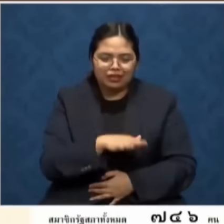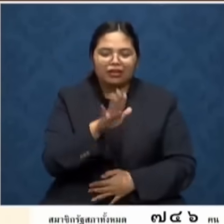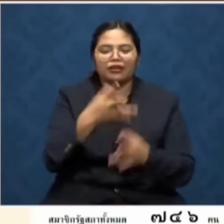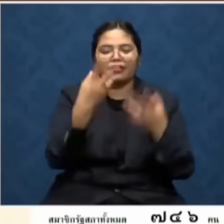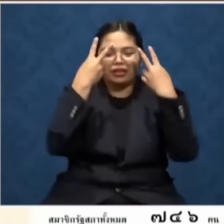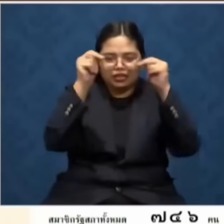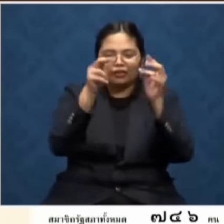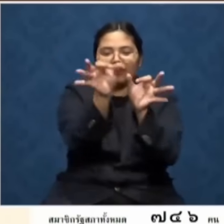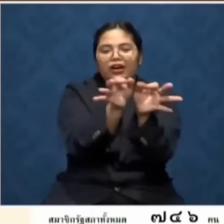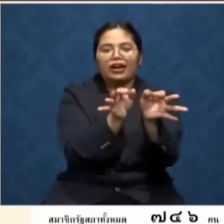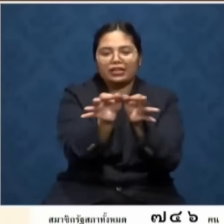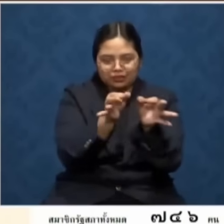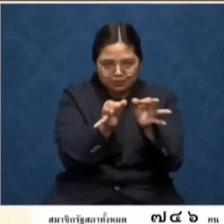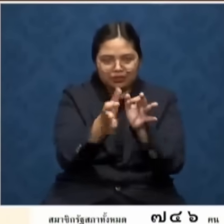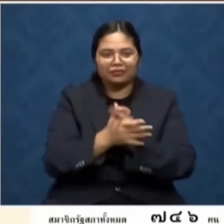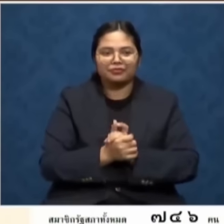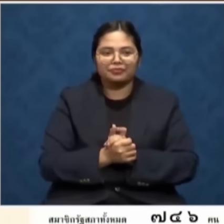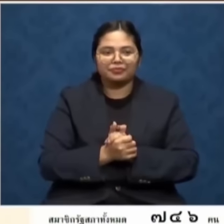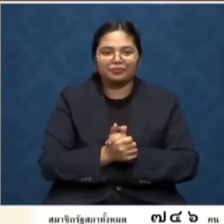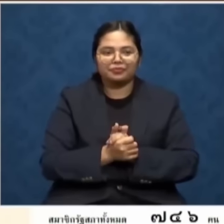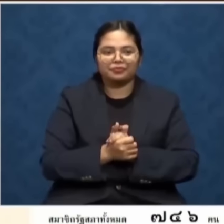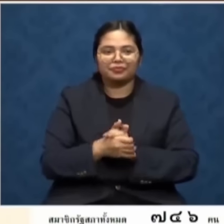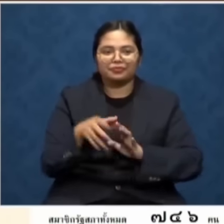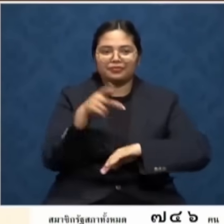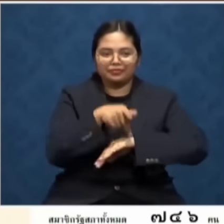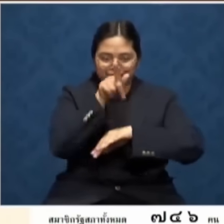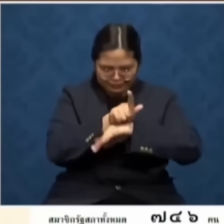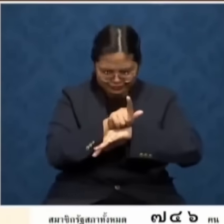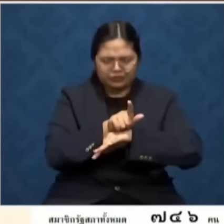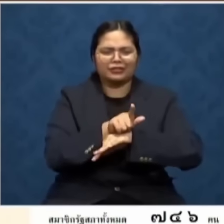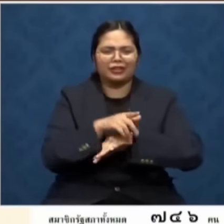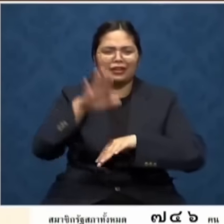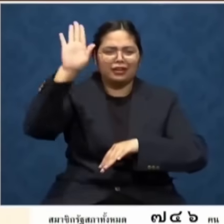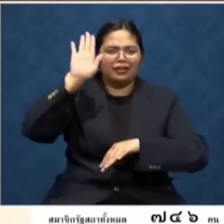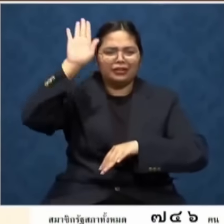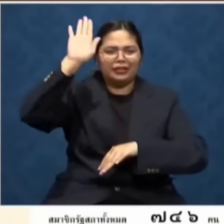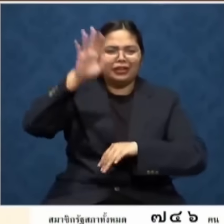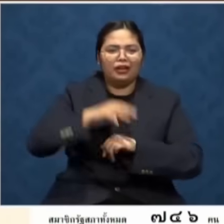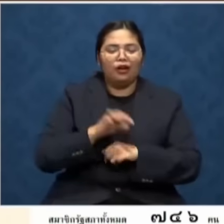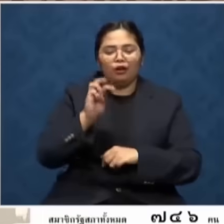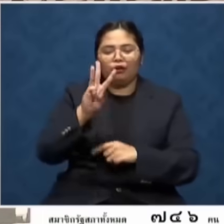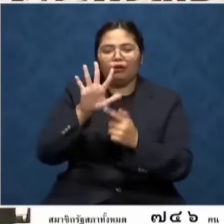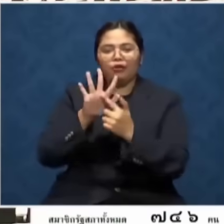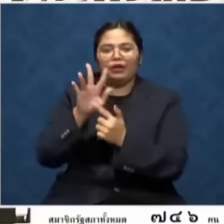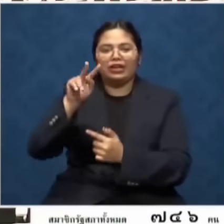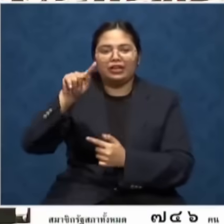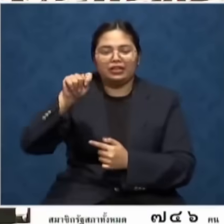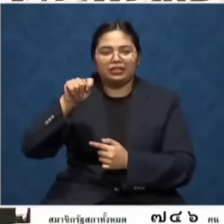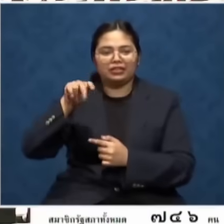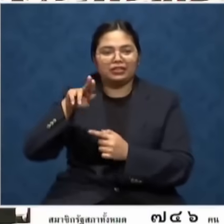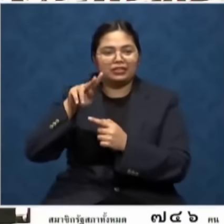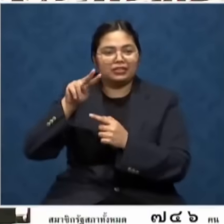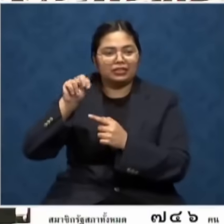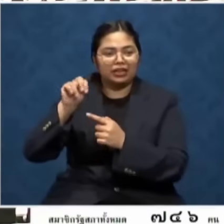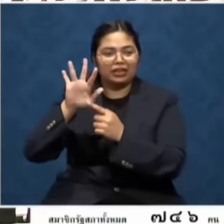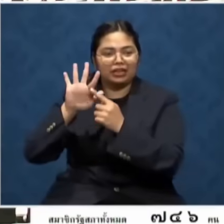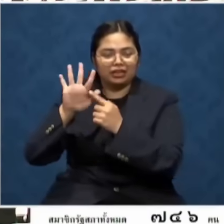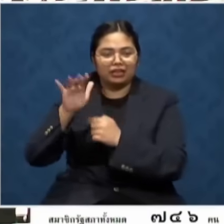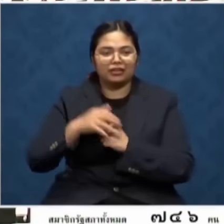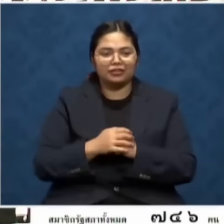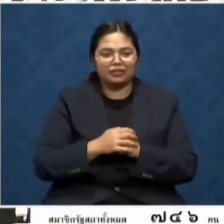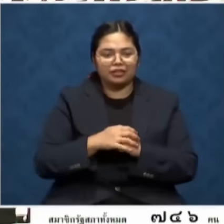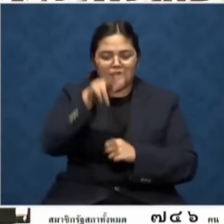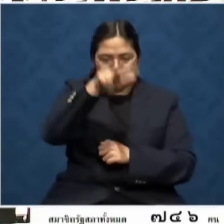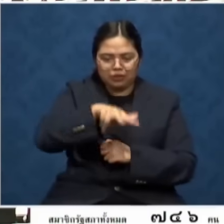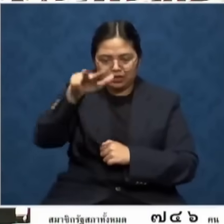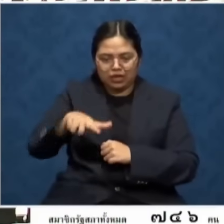กดีกว่า ท่านประธานครับท่านประธานครับ ครับ ครับผมวัฒนาสัมปโสสกลนครเพื่อไทยผม